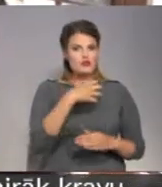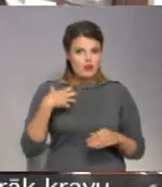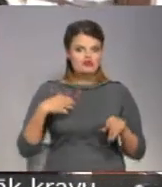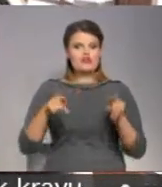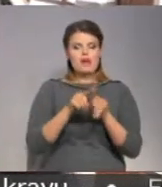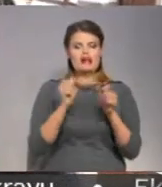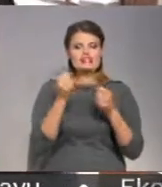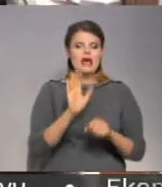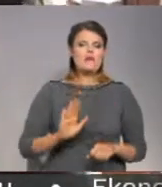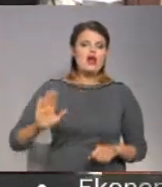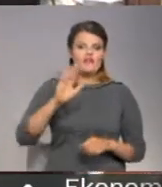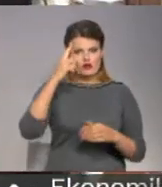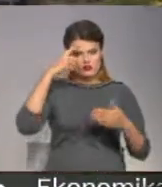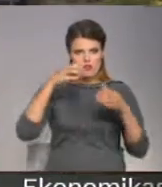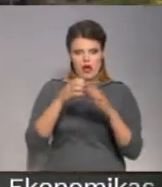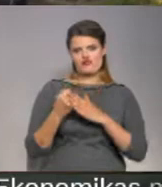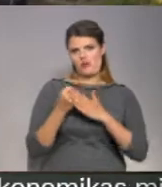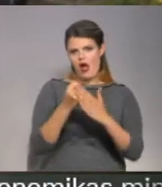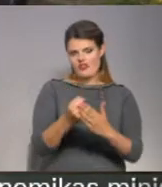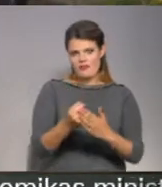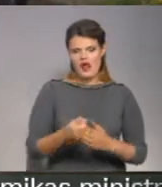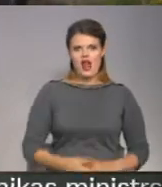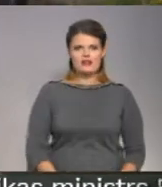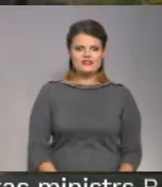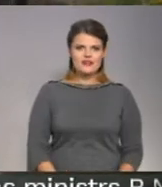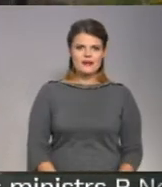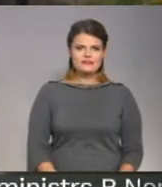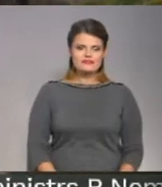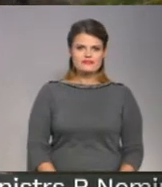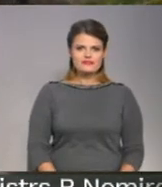arī Ziemeļvalstu padome. Selga Dreimane, Edvīns Svēls, aizputes televīzija.